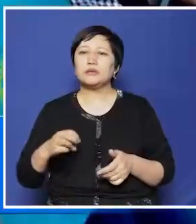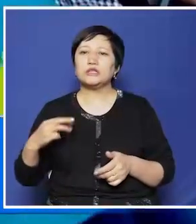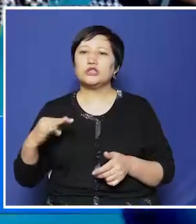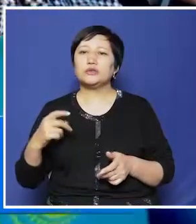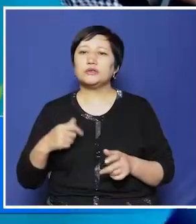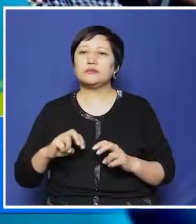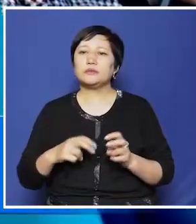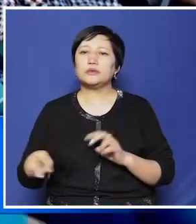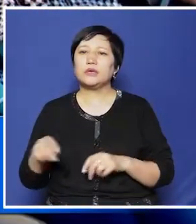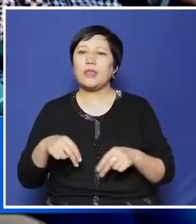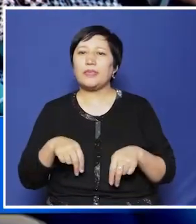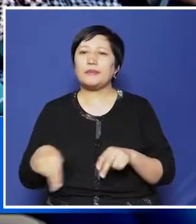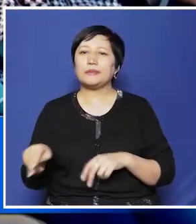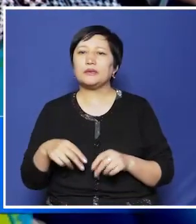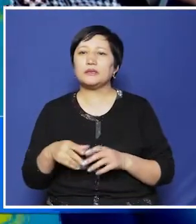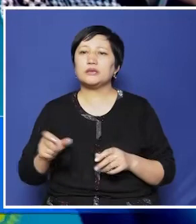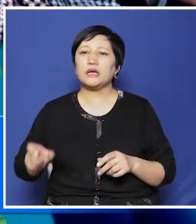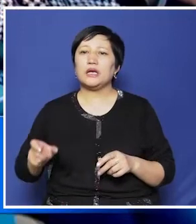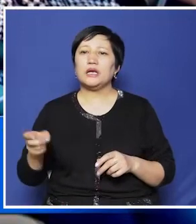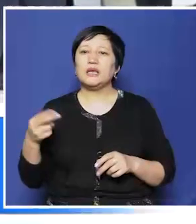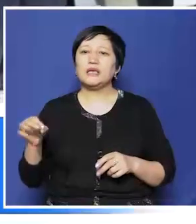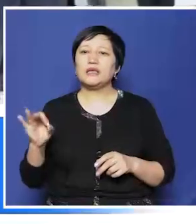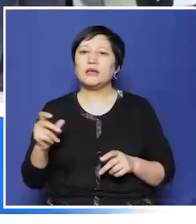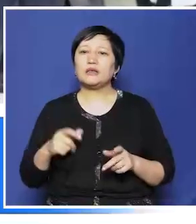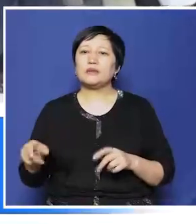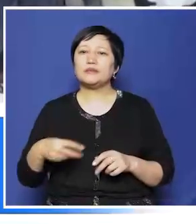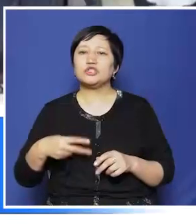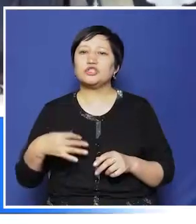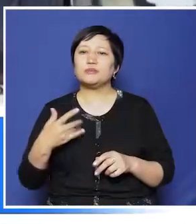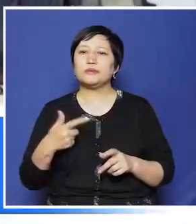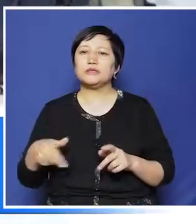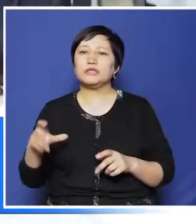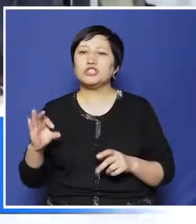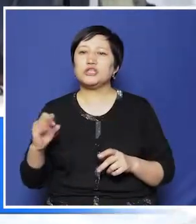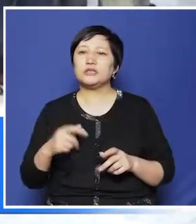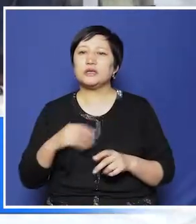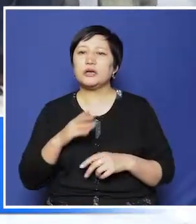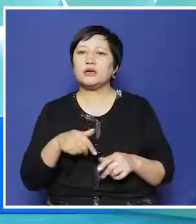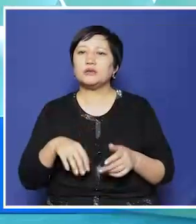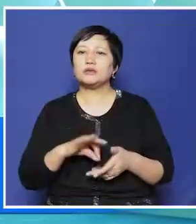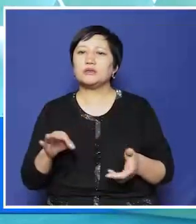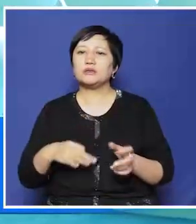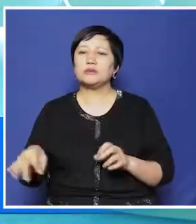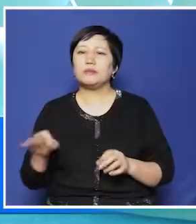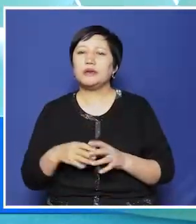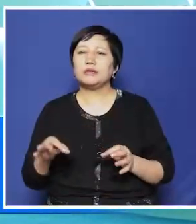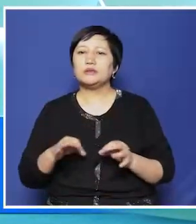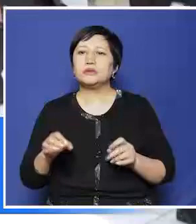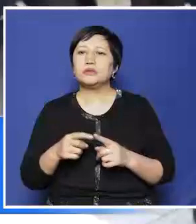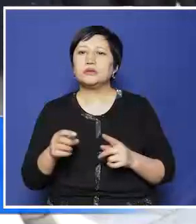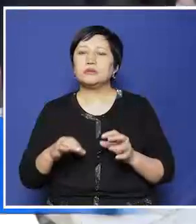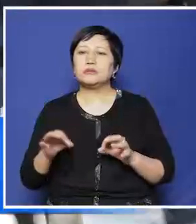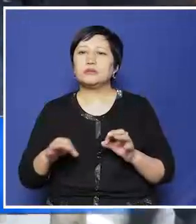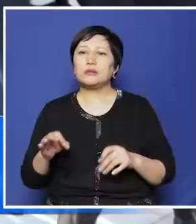Түркістан облыстық мәслихатының депутаттығына кандидат Инара Намазбаева 25-ші съезбен алдағы сайлаудың маңыздылығына